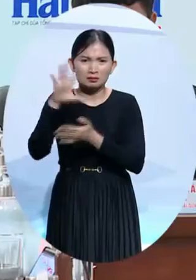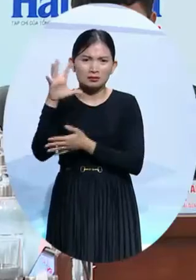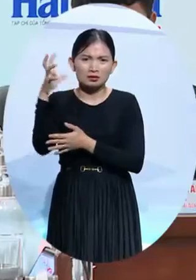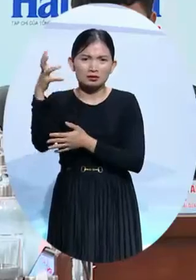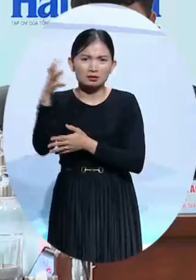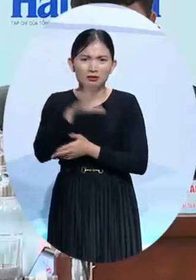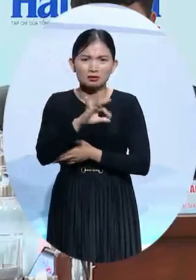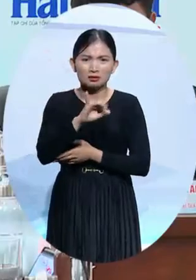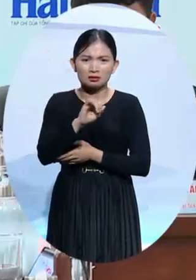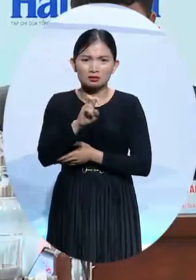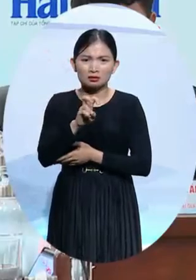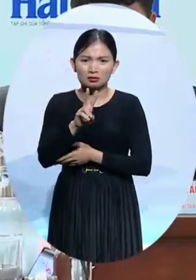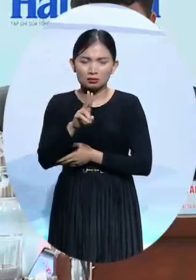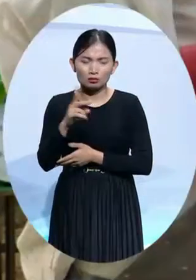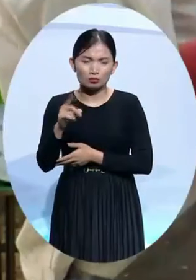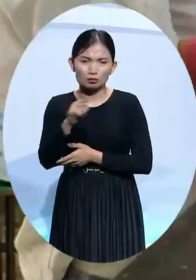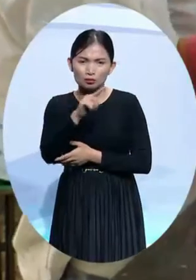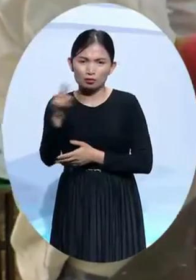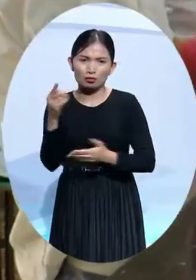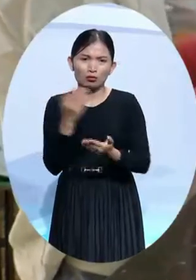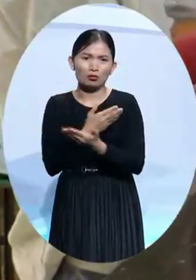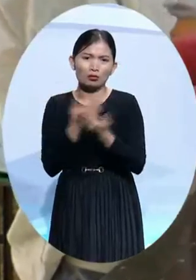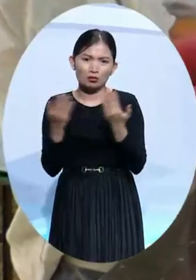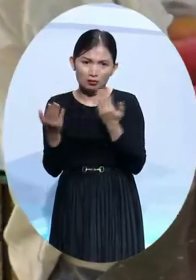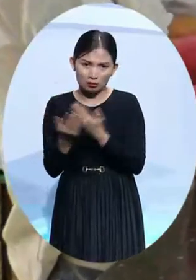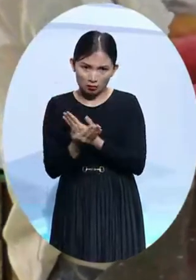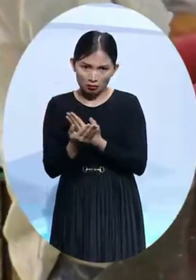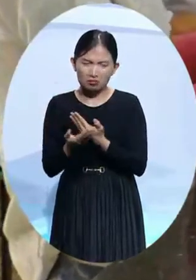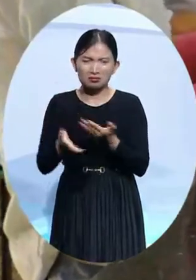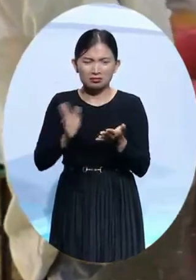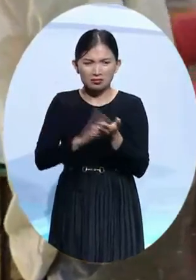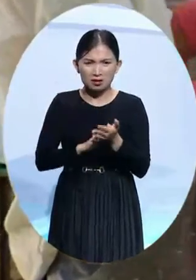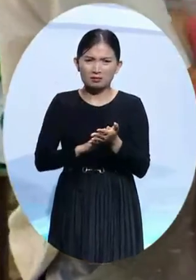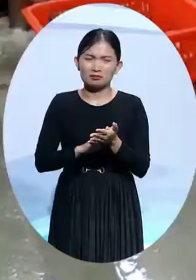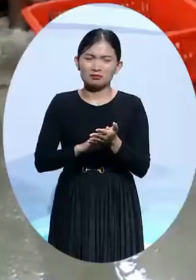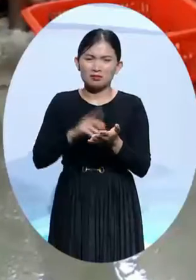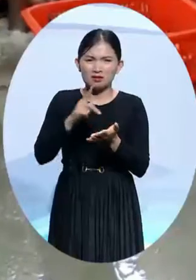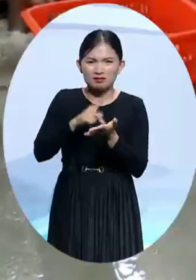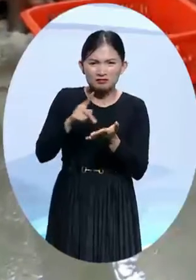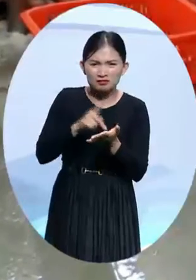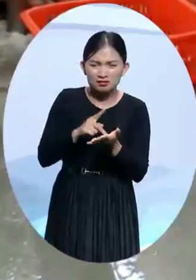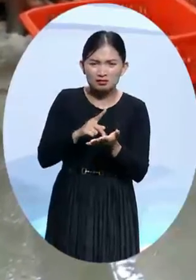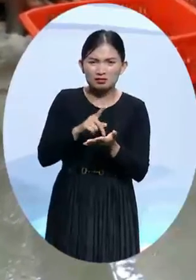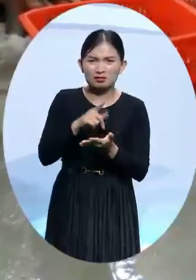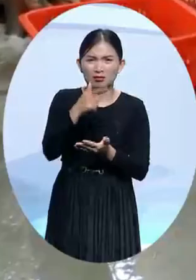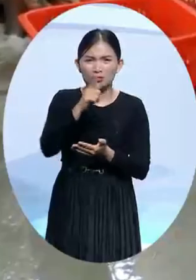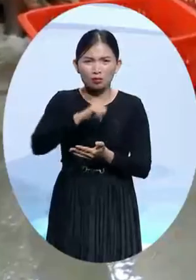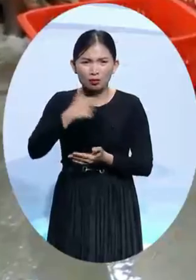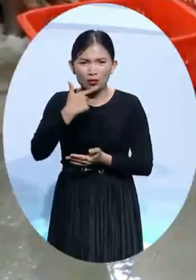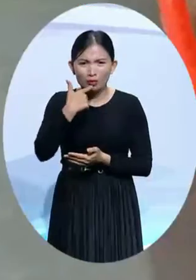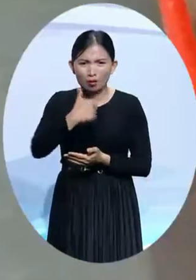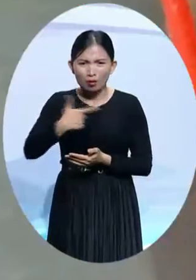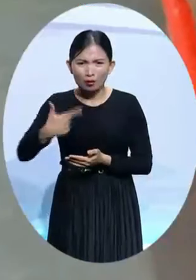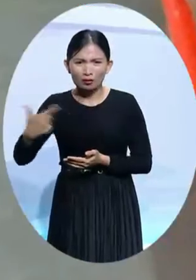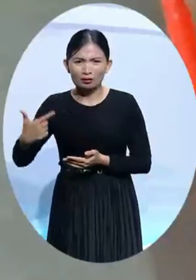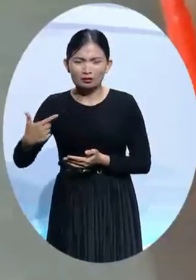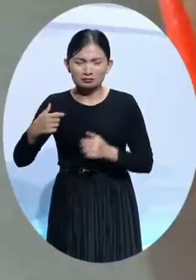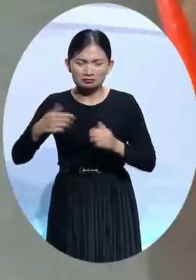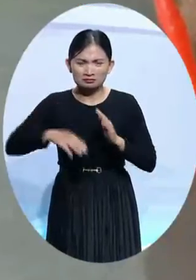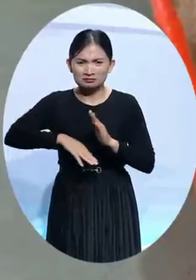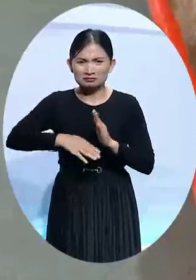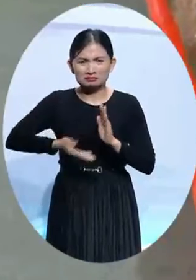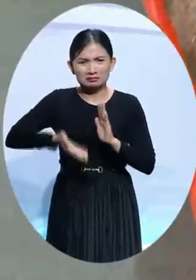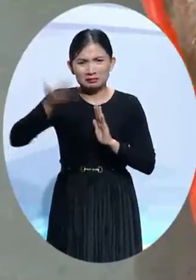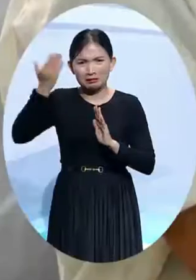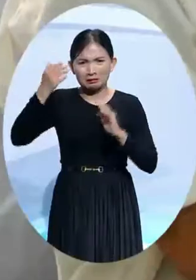Đặc biệt, giá vật tư, nguyên liệu đầu vào, chi phí logistics tăng mạnh, khiến cho lợi nhuận doanh nghiệp không tương xứng với giá trị tăng trưởng của ngành.